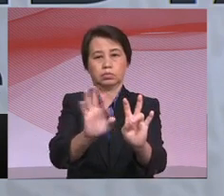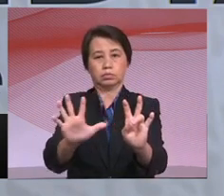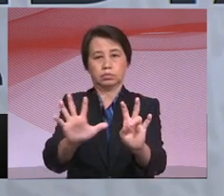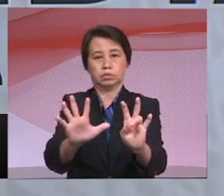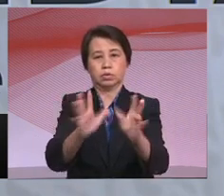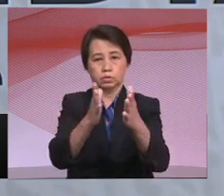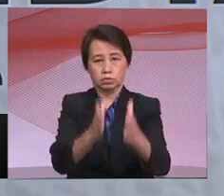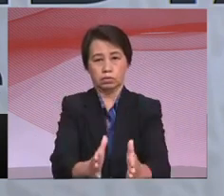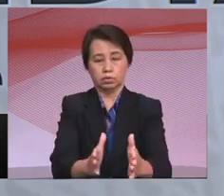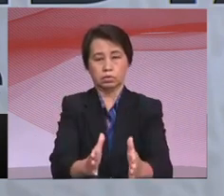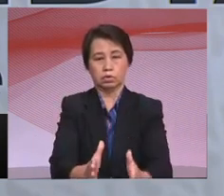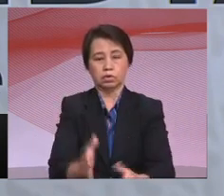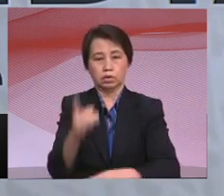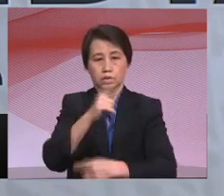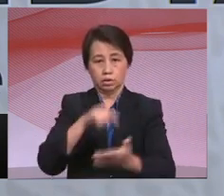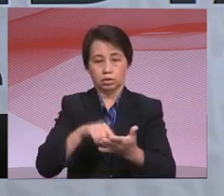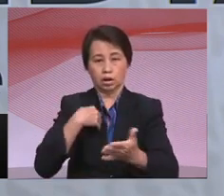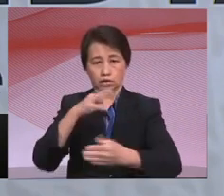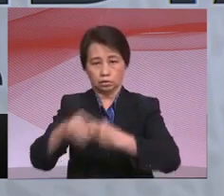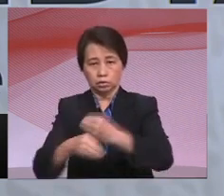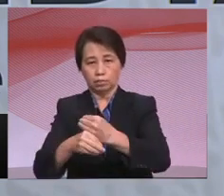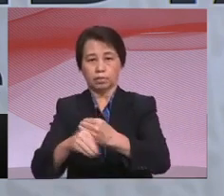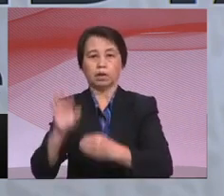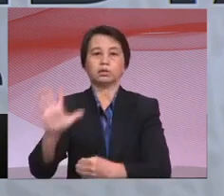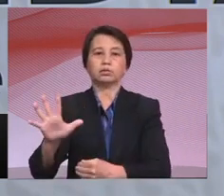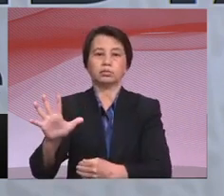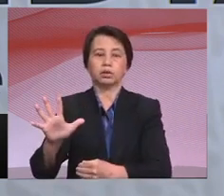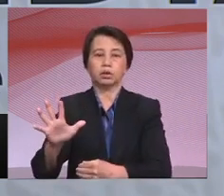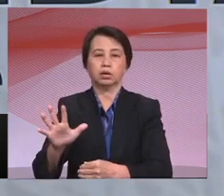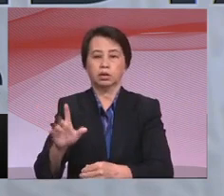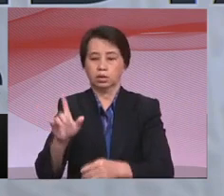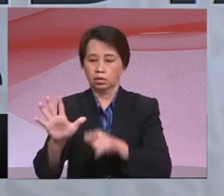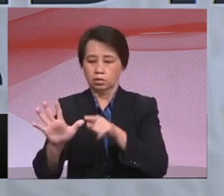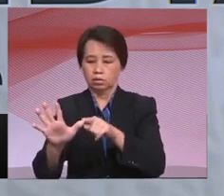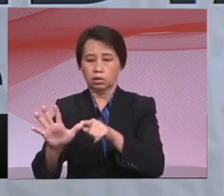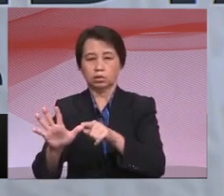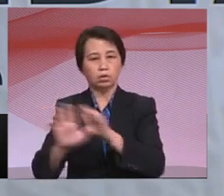795 kes. Pada hari ini ada pertambahan 5 kes iaitu seorang